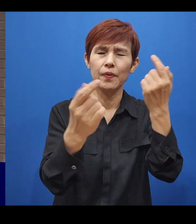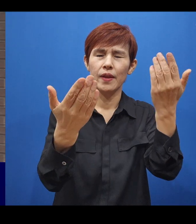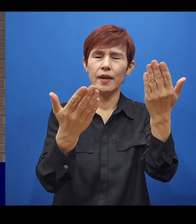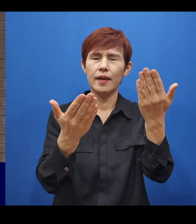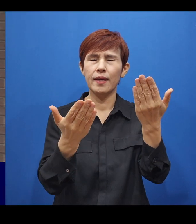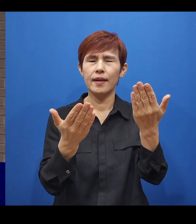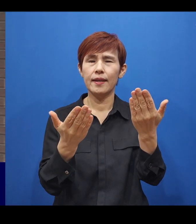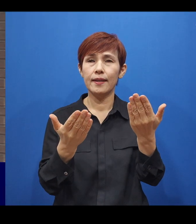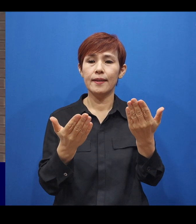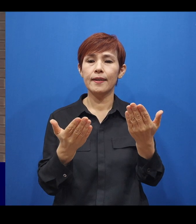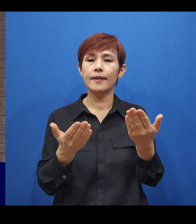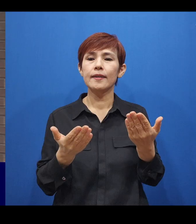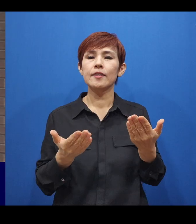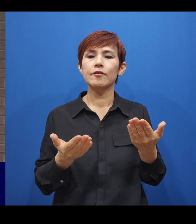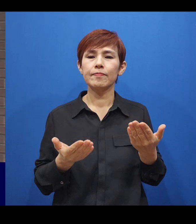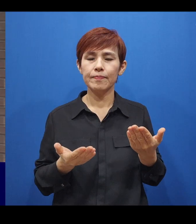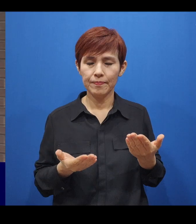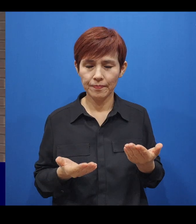고치시네.